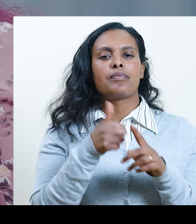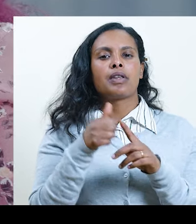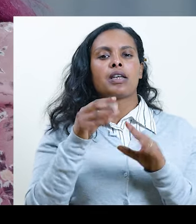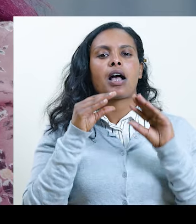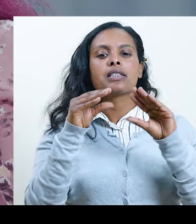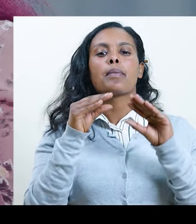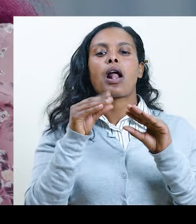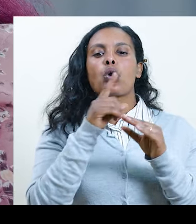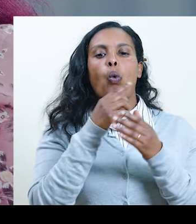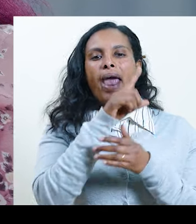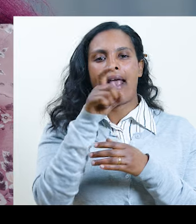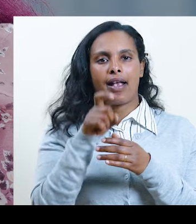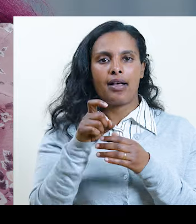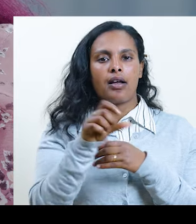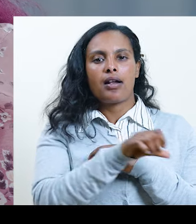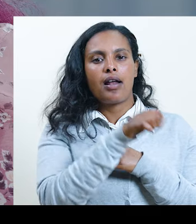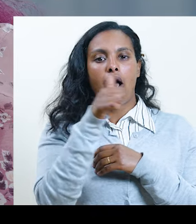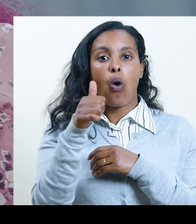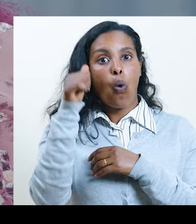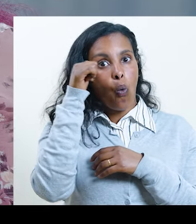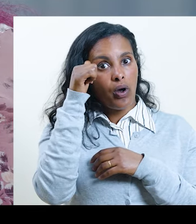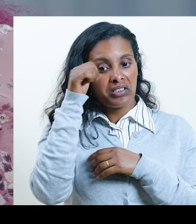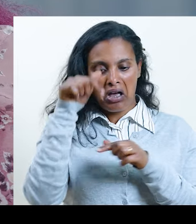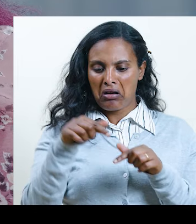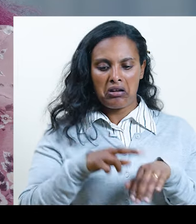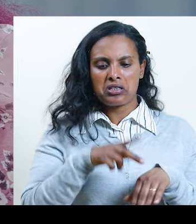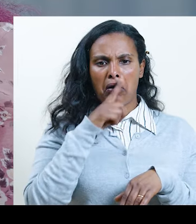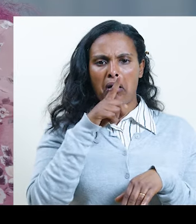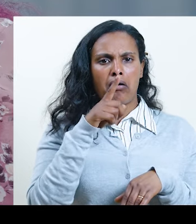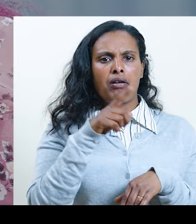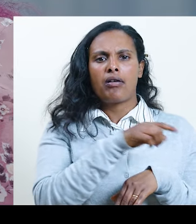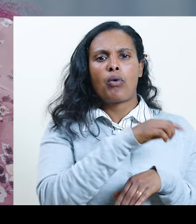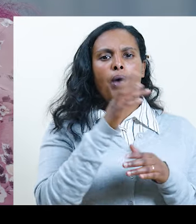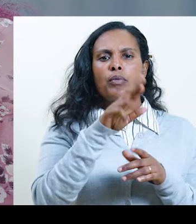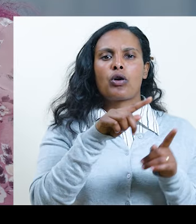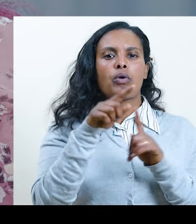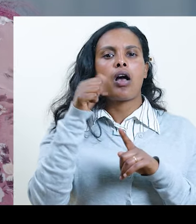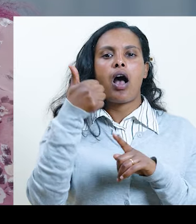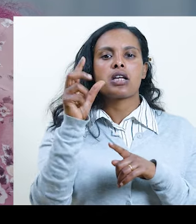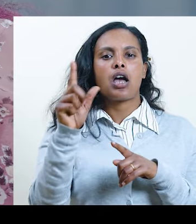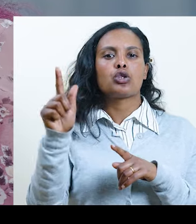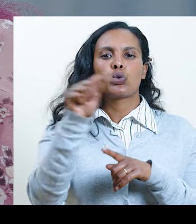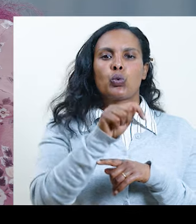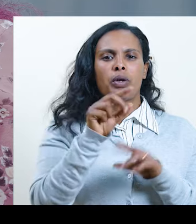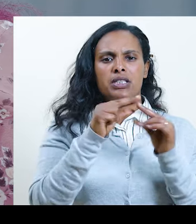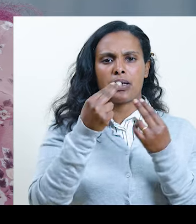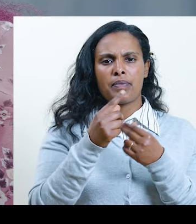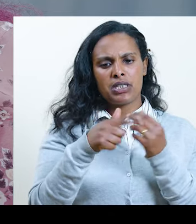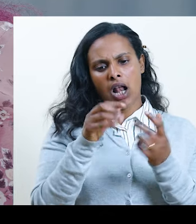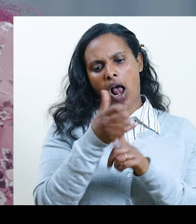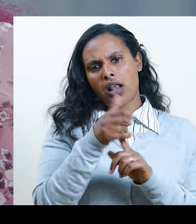አይደለም። ያስተምራል ወይ ነው። ሌላ ወንድ ዛሬ ይነሳና ወይ ደግሞ ያ ያንቱን ቤተሰብ